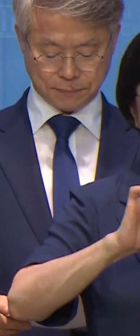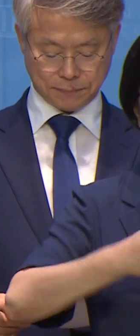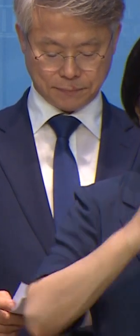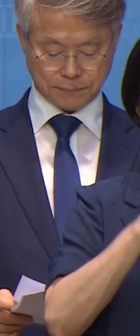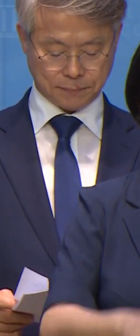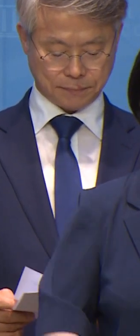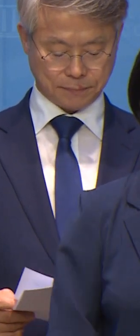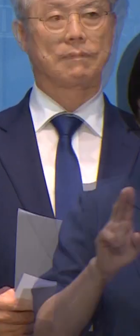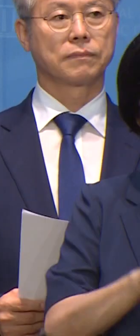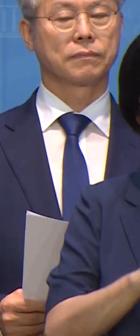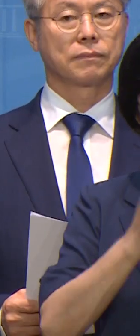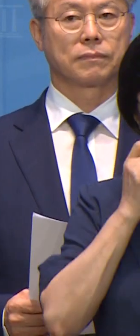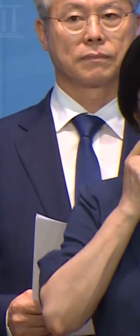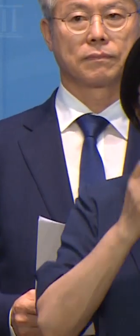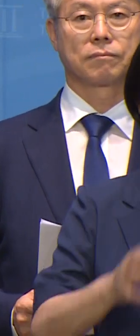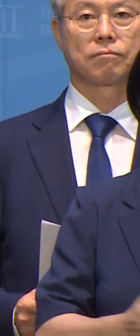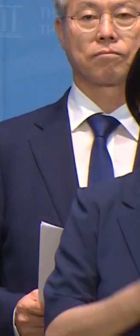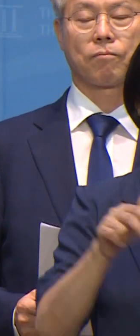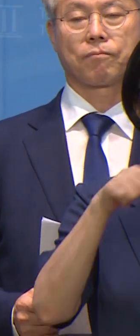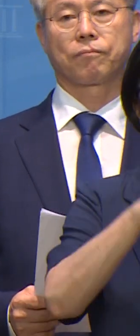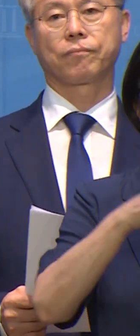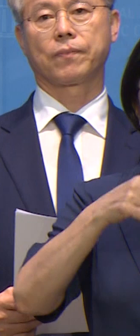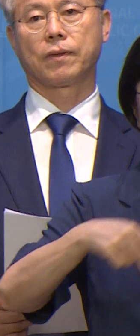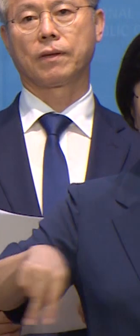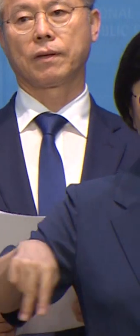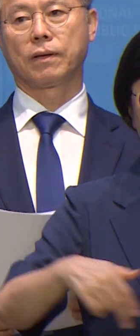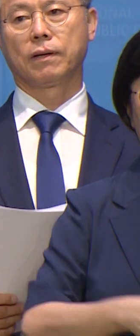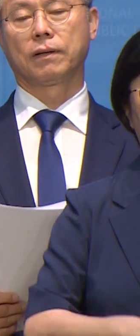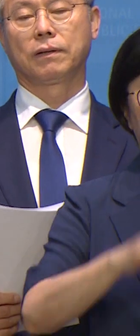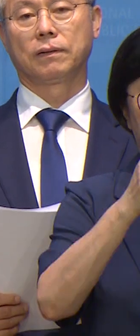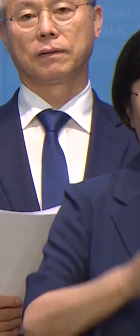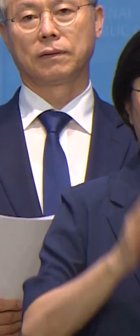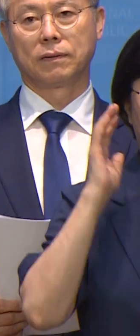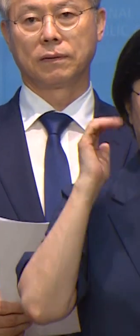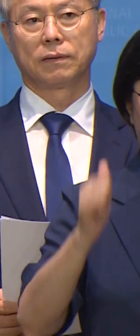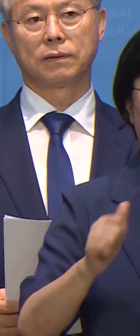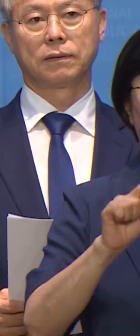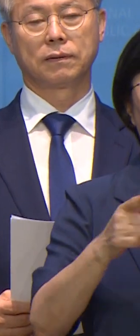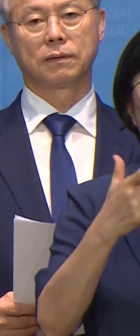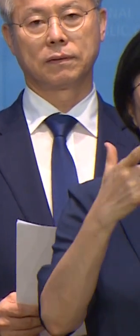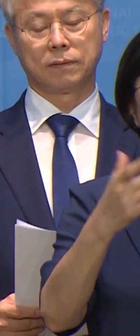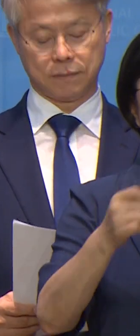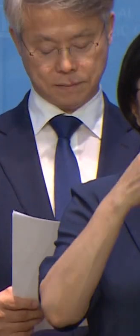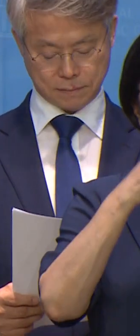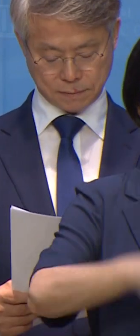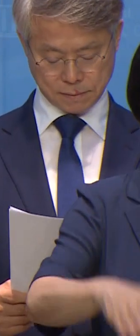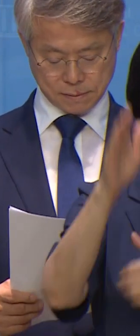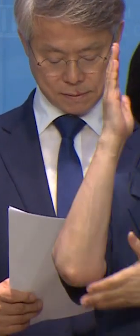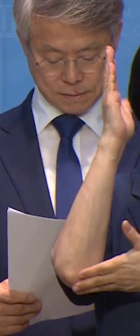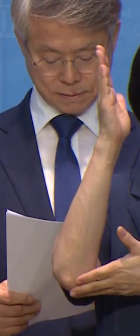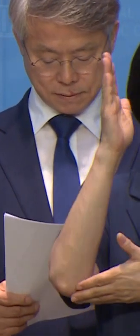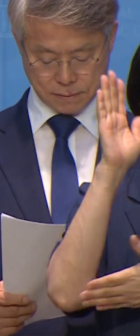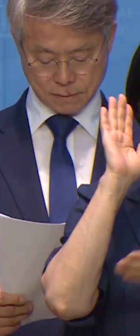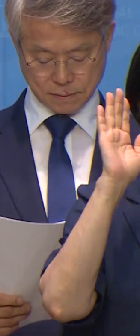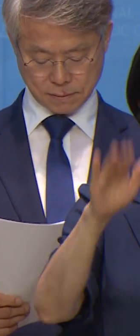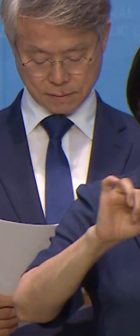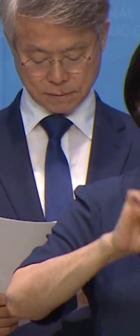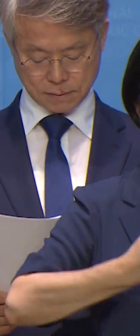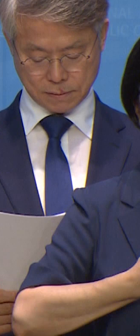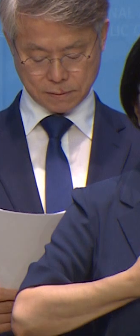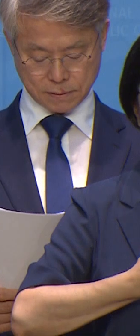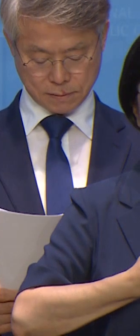자신이기 때문입니다. 오늘 이 자리에서 저희는 윤 대통령의 이와 같은 발언이 차라리 대통령